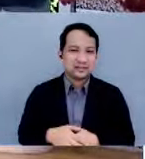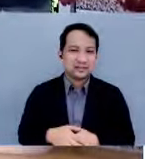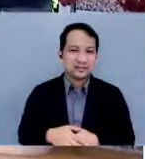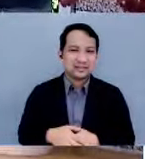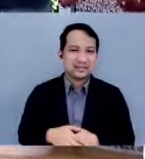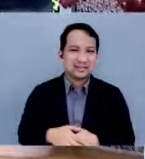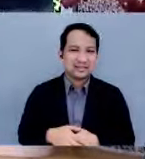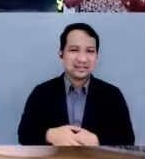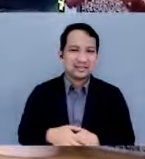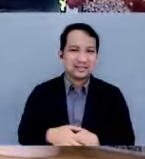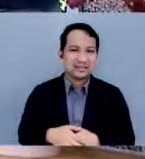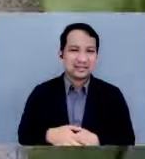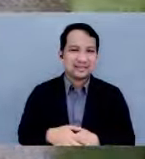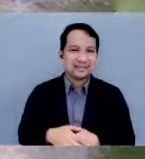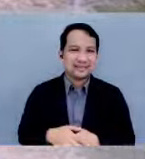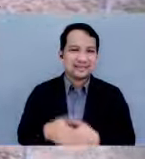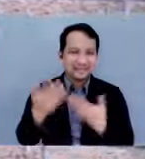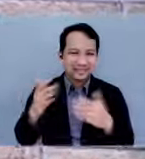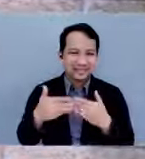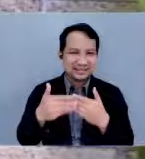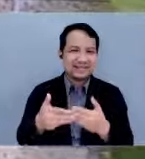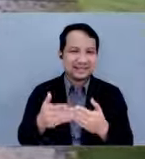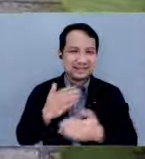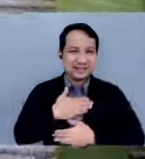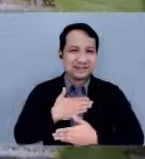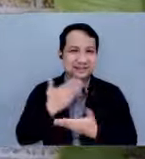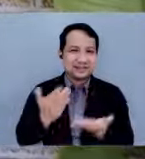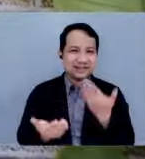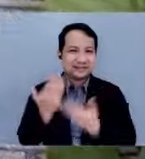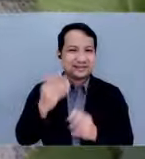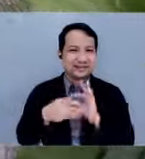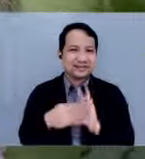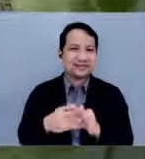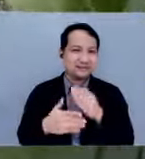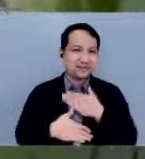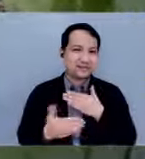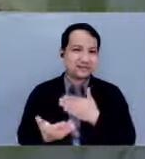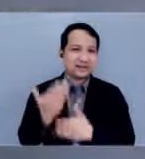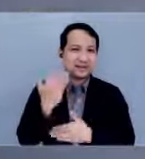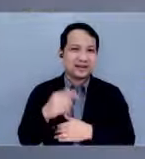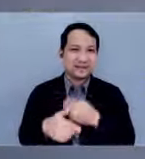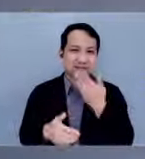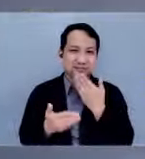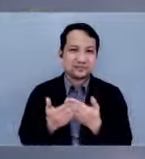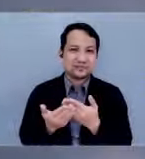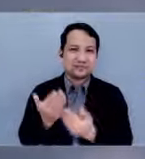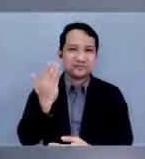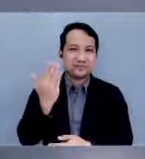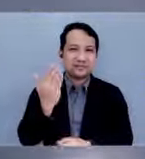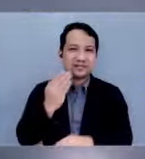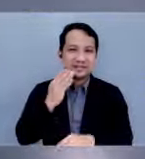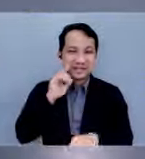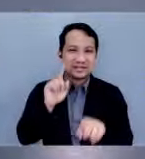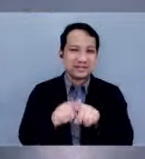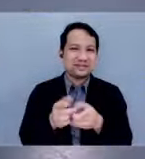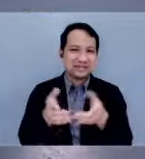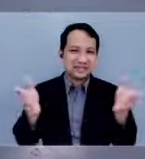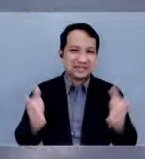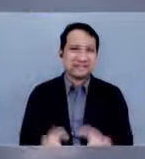Wala na. Basta, tuloy-tuloy lang ang happiness ngayong umaga. Dito pa rin sa iyong happy morning kasalo ang Good Morning